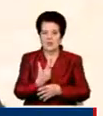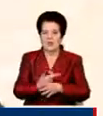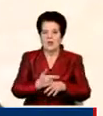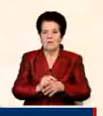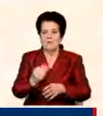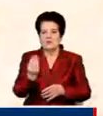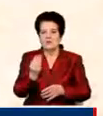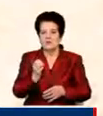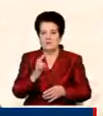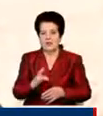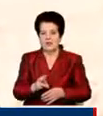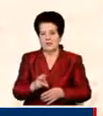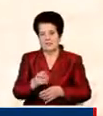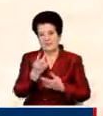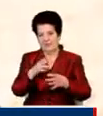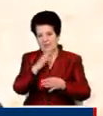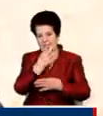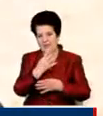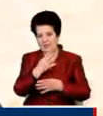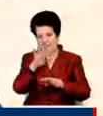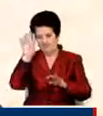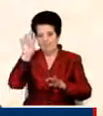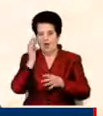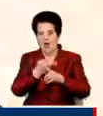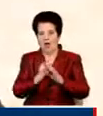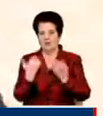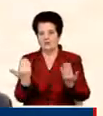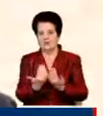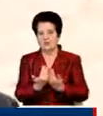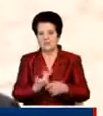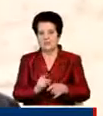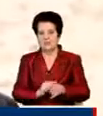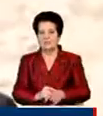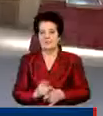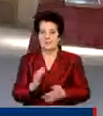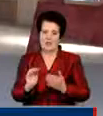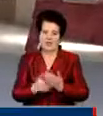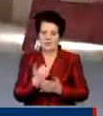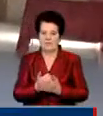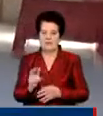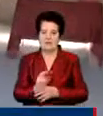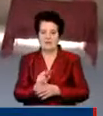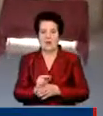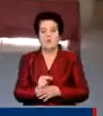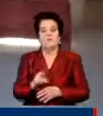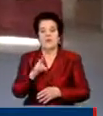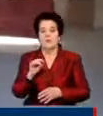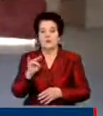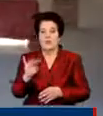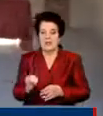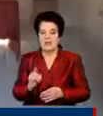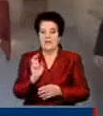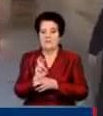Voivod Ștefan în paraclisul cetății. Ne-am bucurat, da, cetate renovată. Starețul mănăstirii Putna a